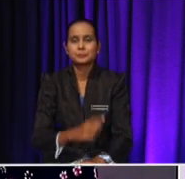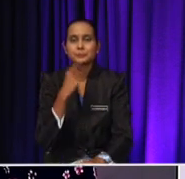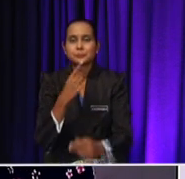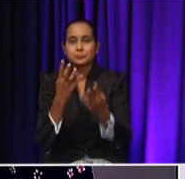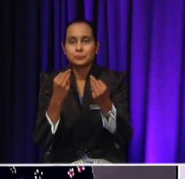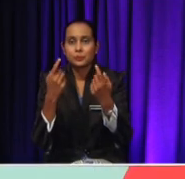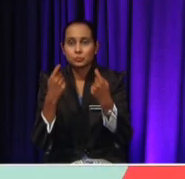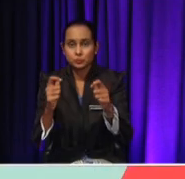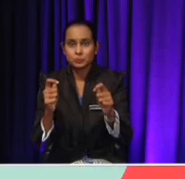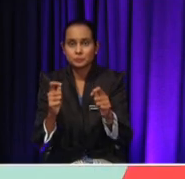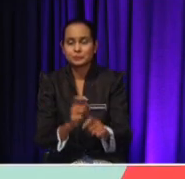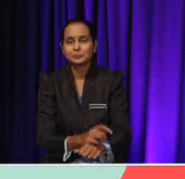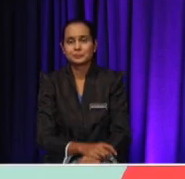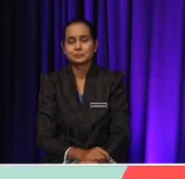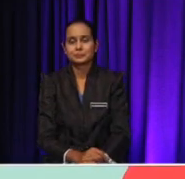coba